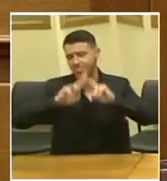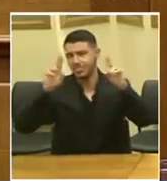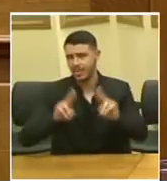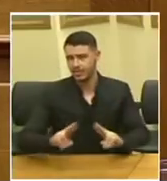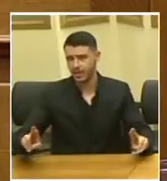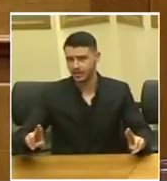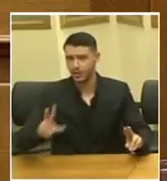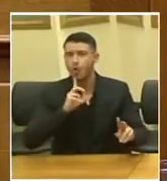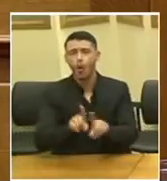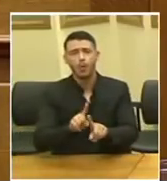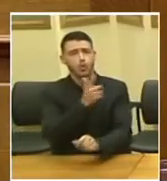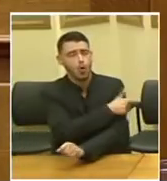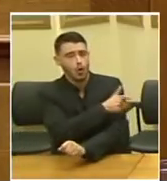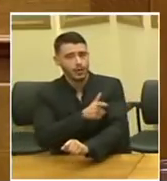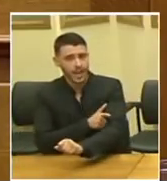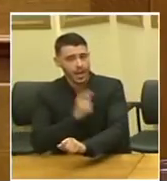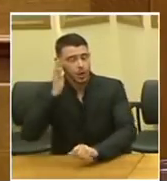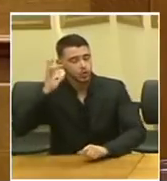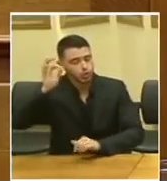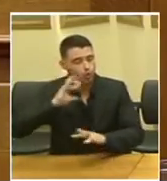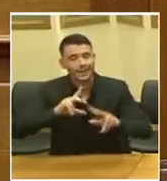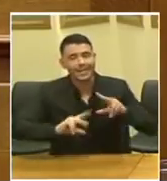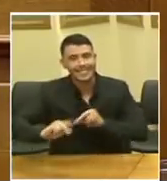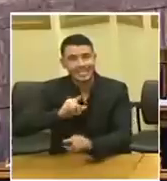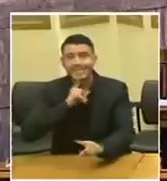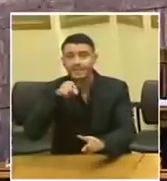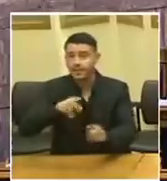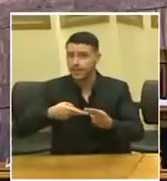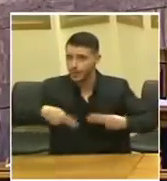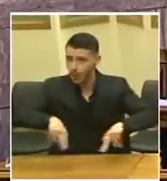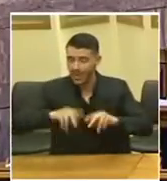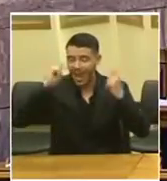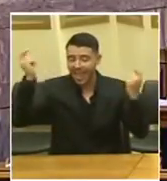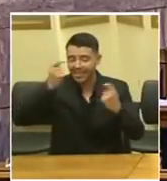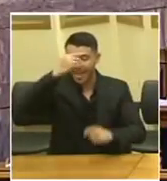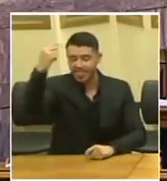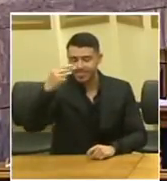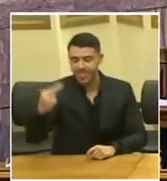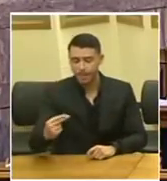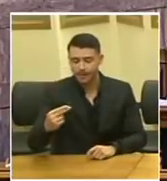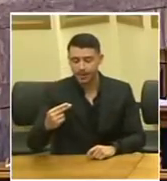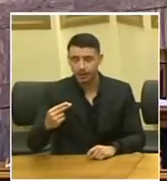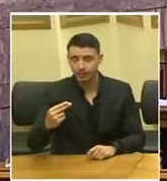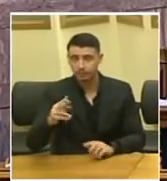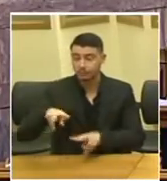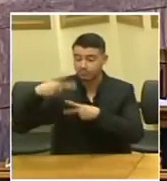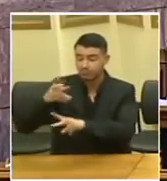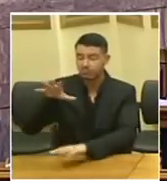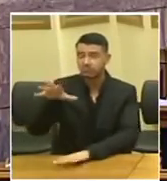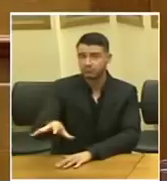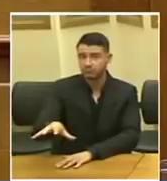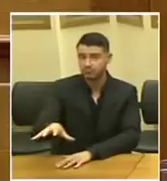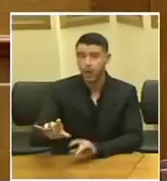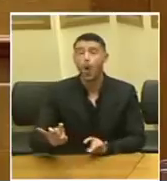ΟΗΕ, προκειμένου να συζητηθεί στην επιτροπή αυτή εθνικό θέμα της χώρας του, χωρίς να εξασφαλίσει προηγουμένως τη